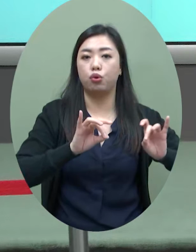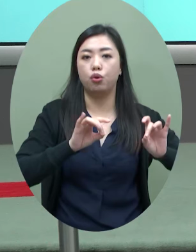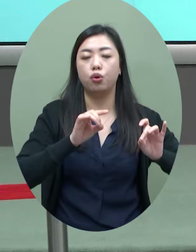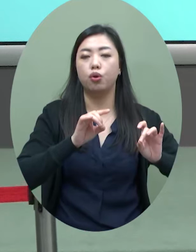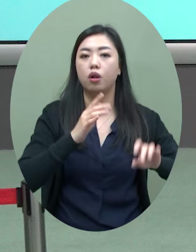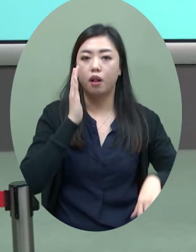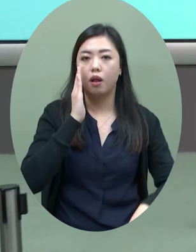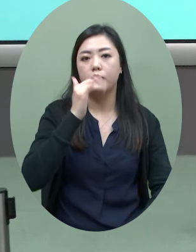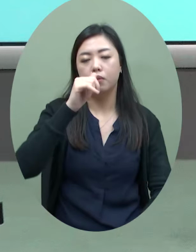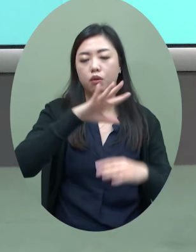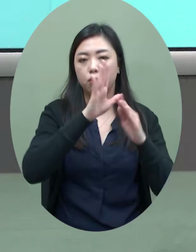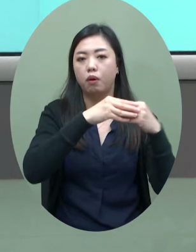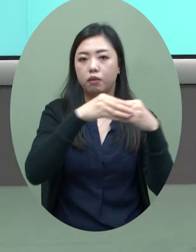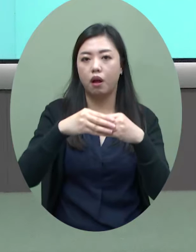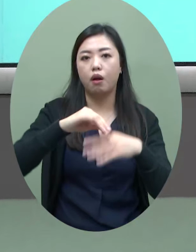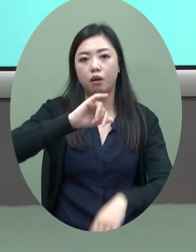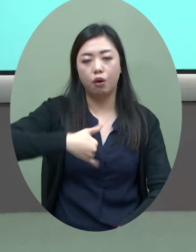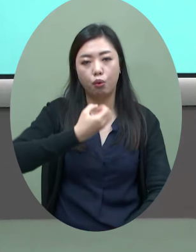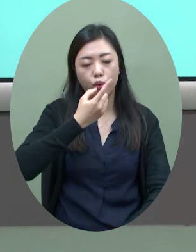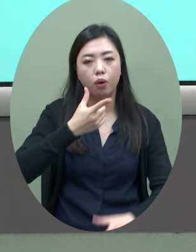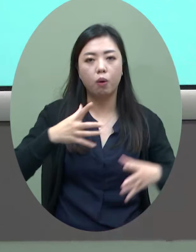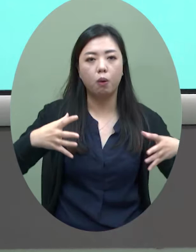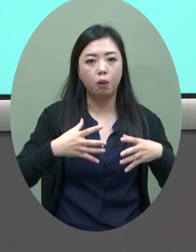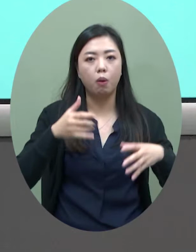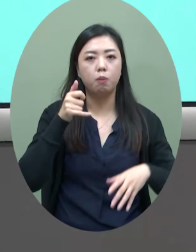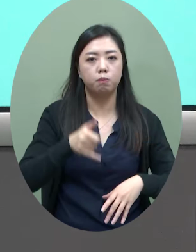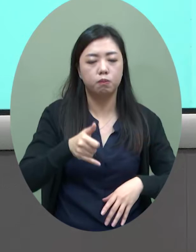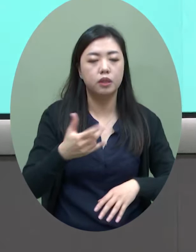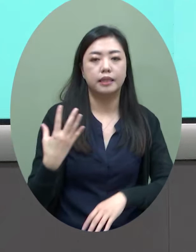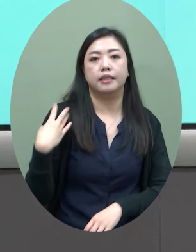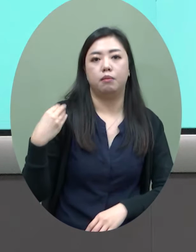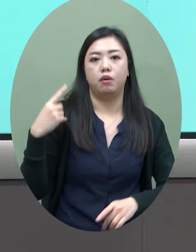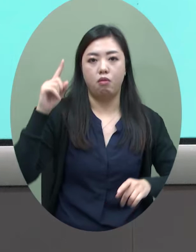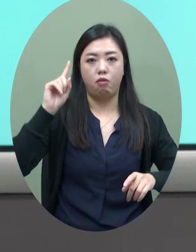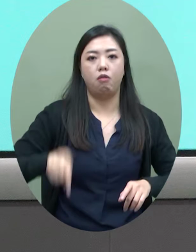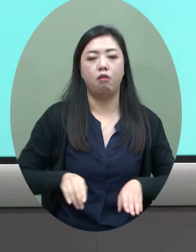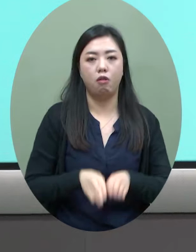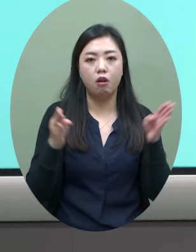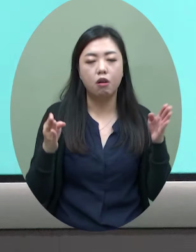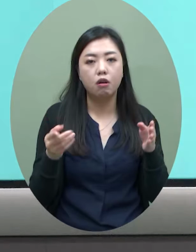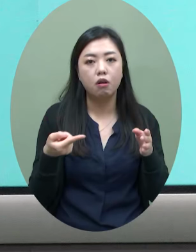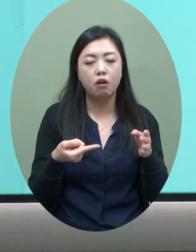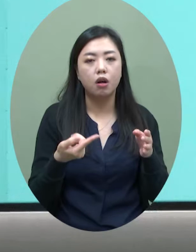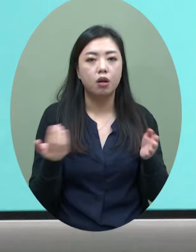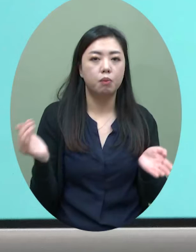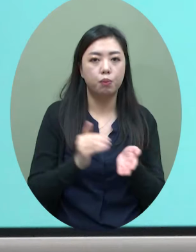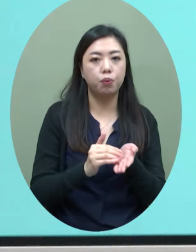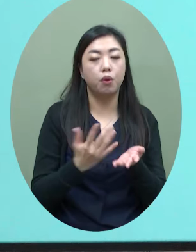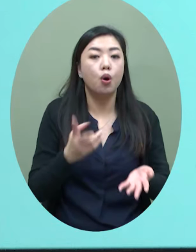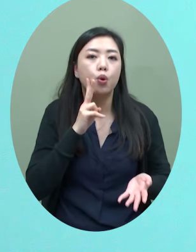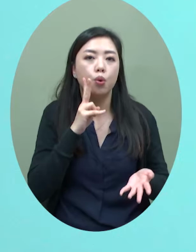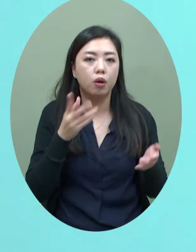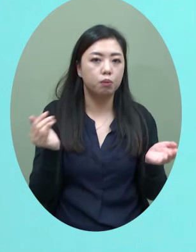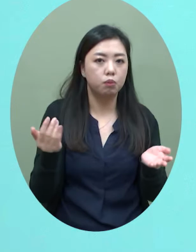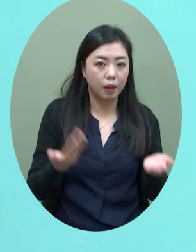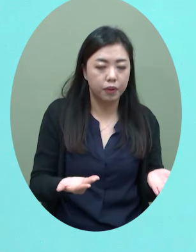先生呢，是帶隊是來到香港，密集式地在昨天開始，一直應該是到明日，就